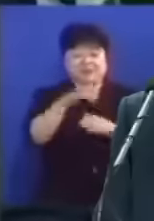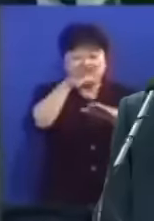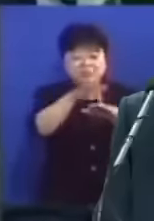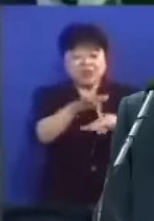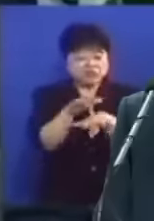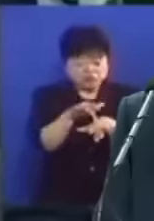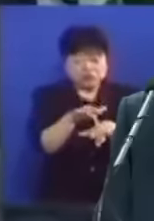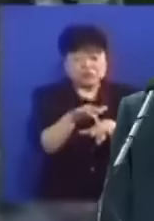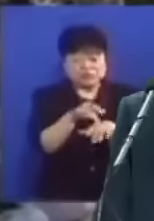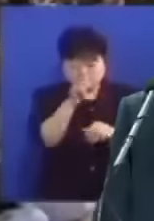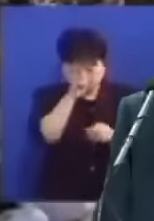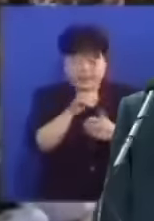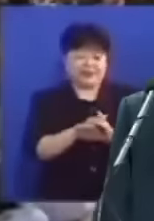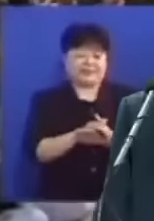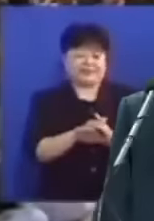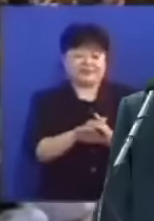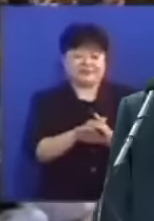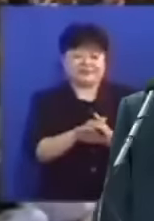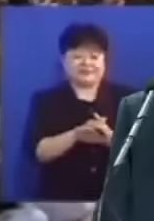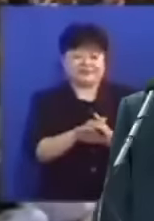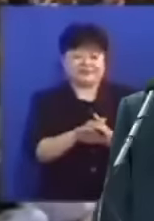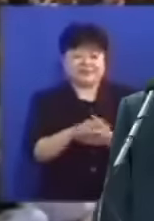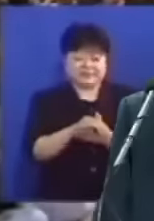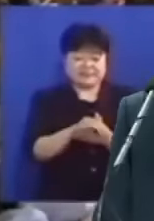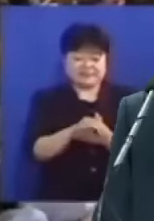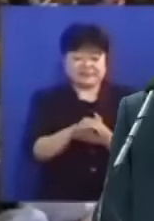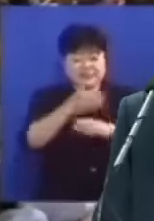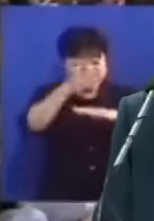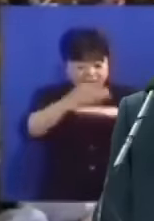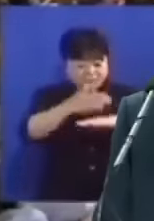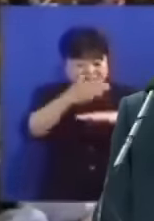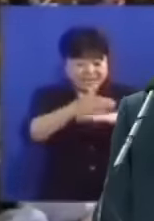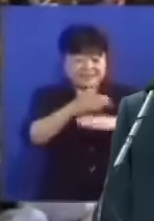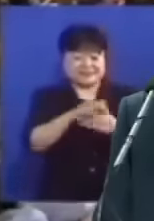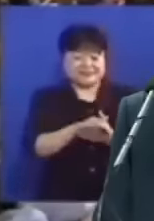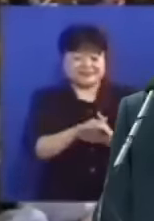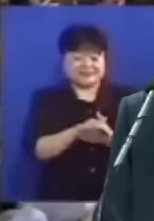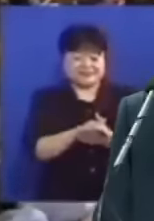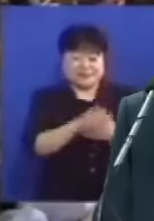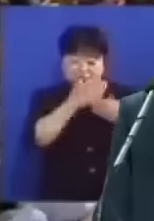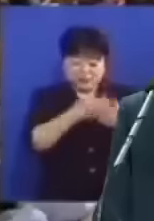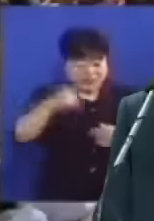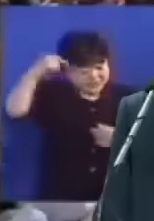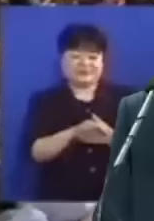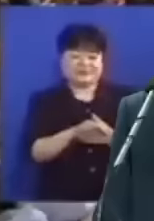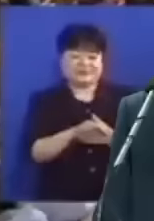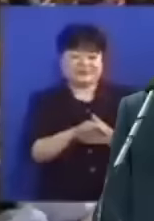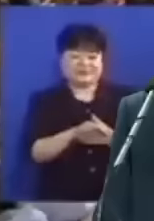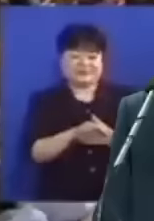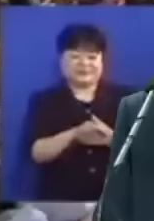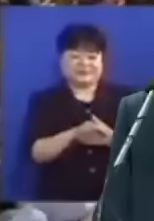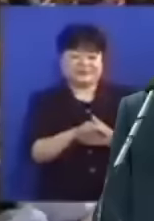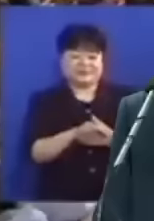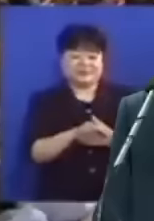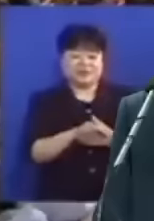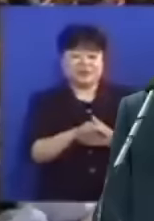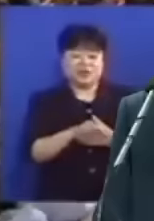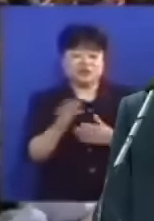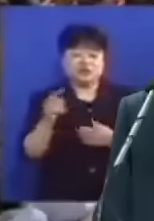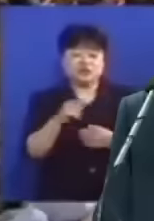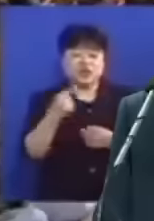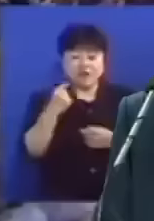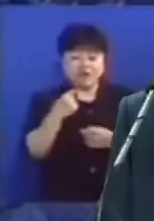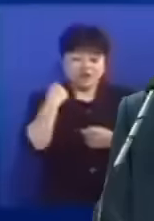마귀와 귀신들밖에 오지 않습니다. 우리가 찬양과 감사를 귀하게 느껴야 되는 것입니다. 마르틴 루터가